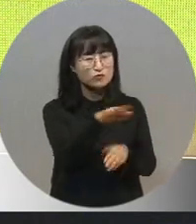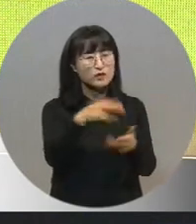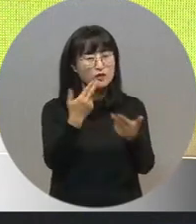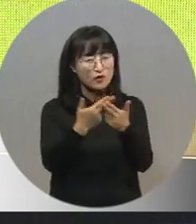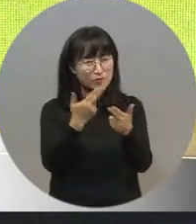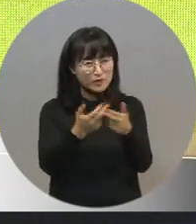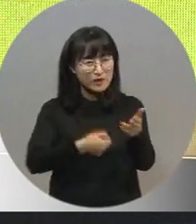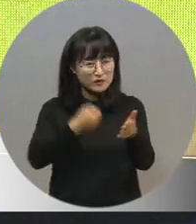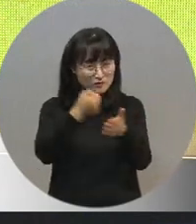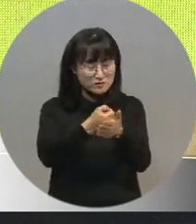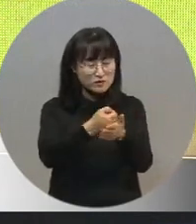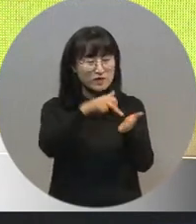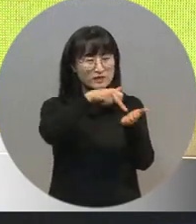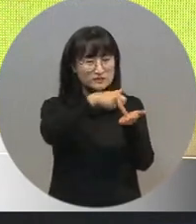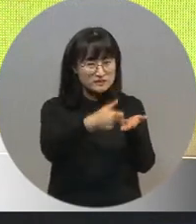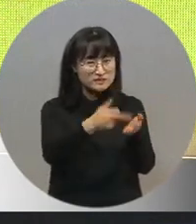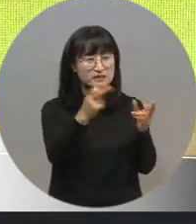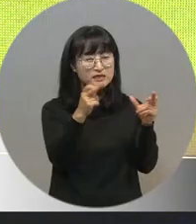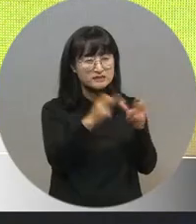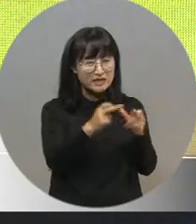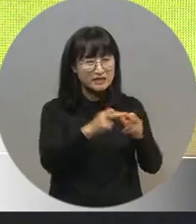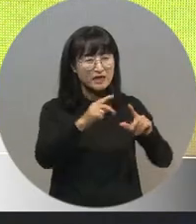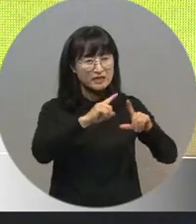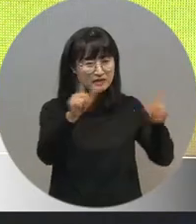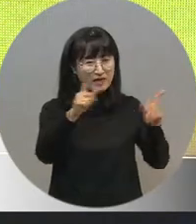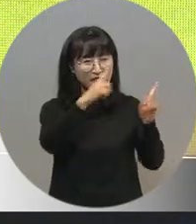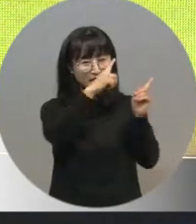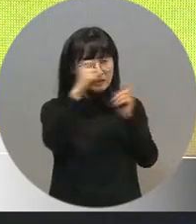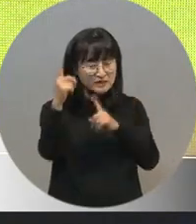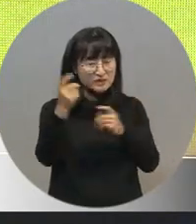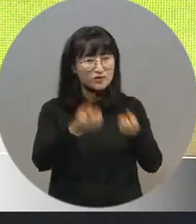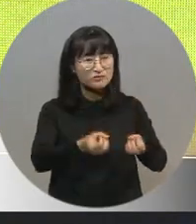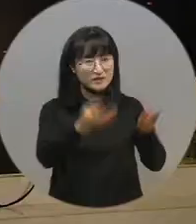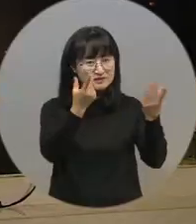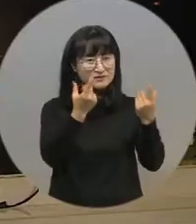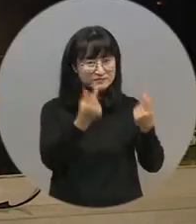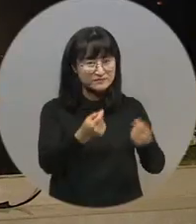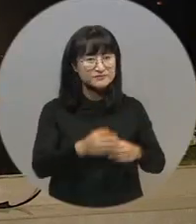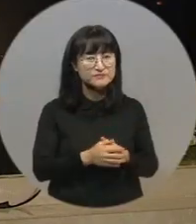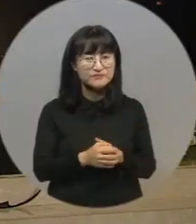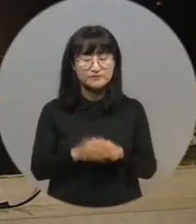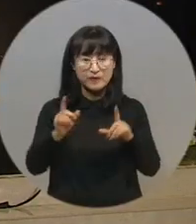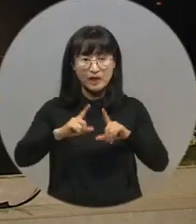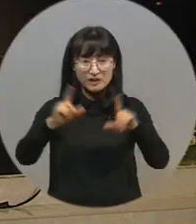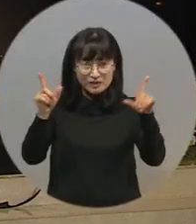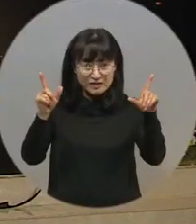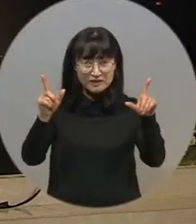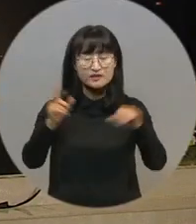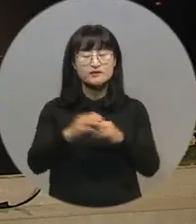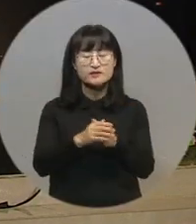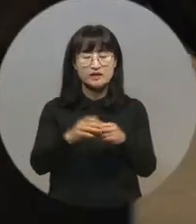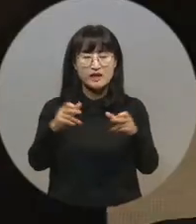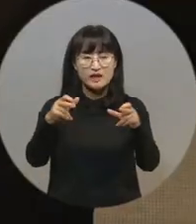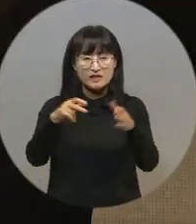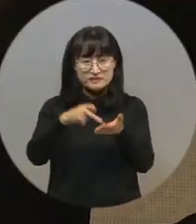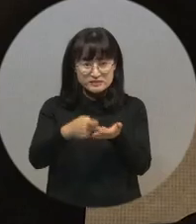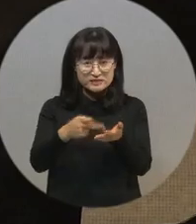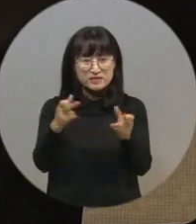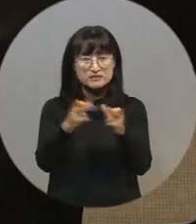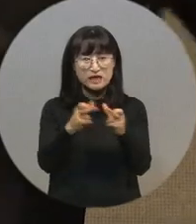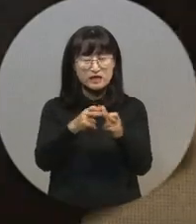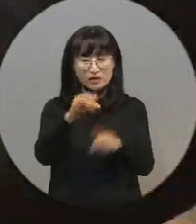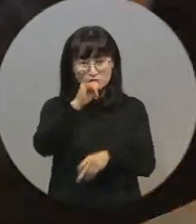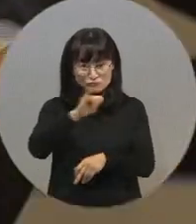제정한 지체장애인 날을 기념하는 행사입니다 이날 자랑스러 지체장애인 대상에는